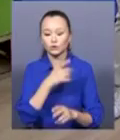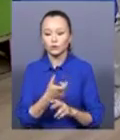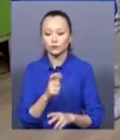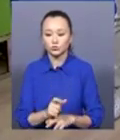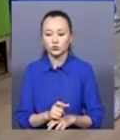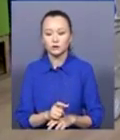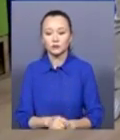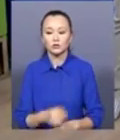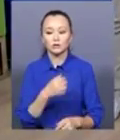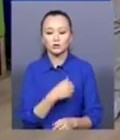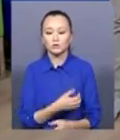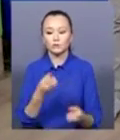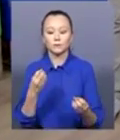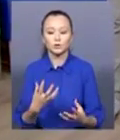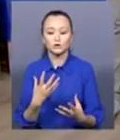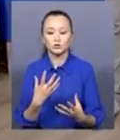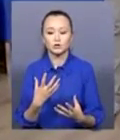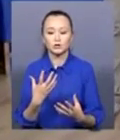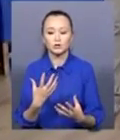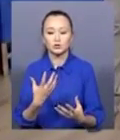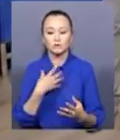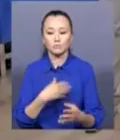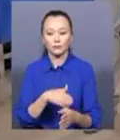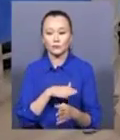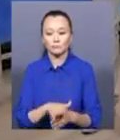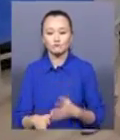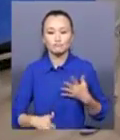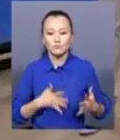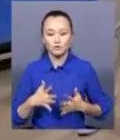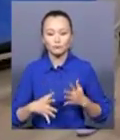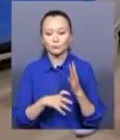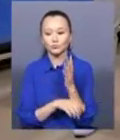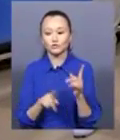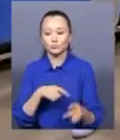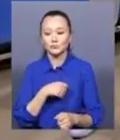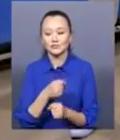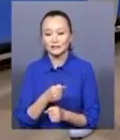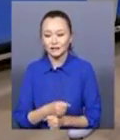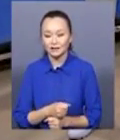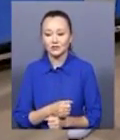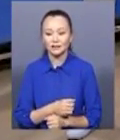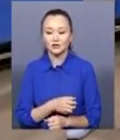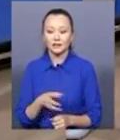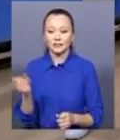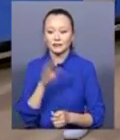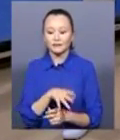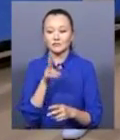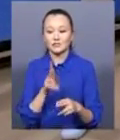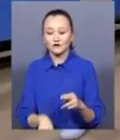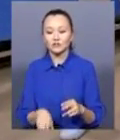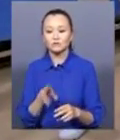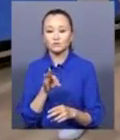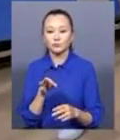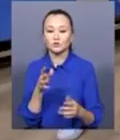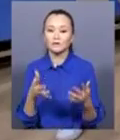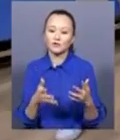много. Я просто сейчас уже переполнен бодростью после того, что мы сделали. Давайте под завершение,